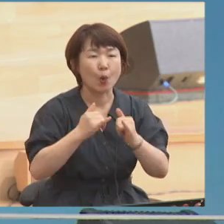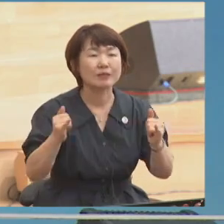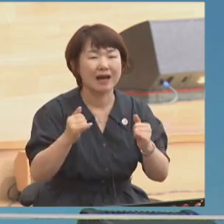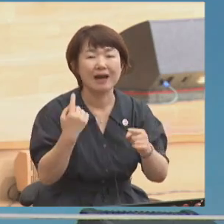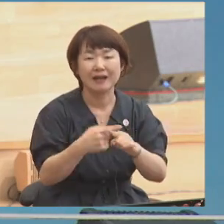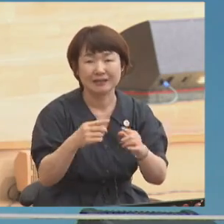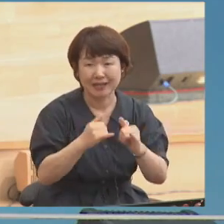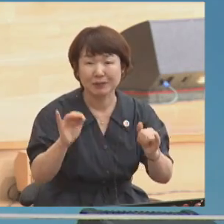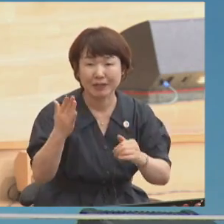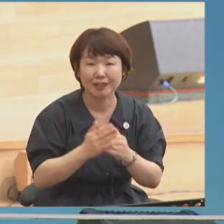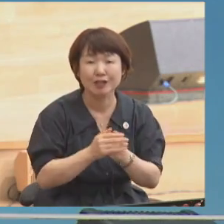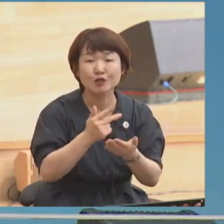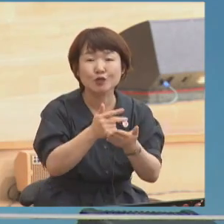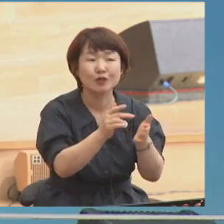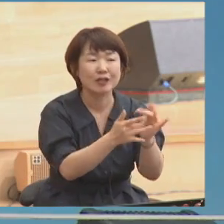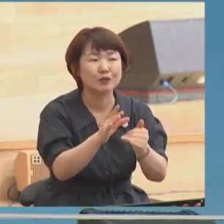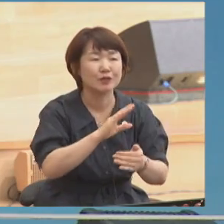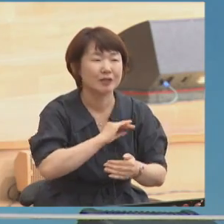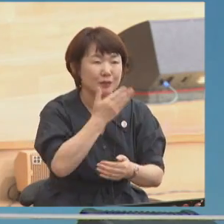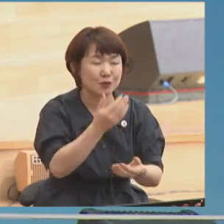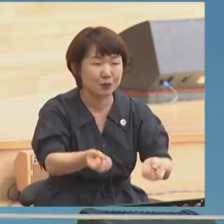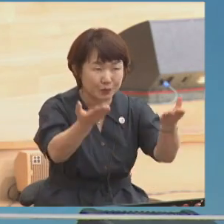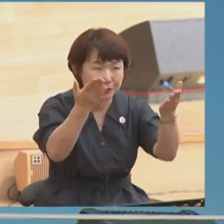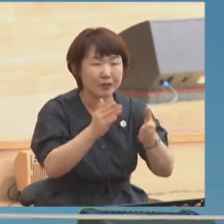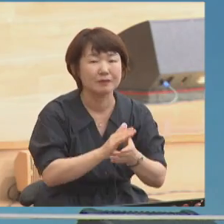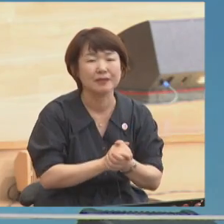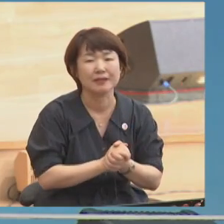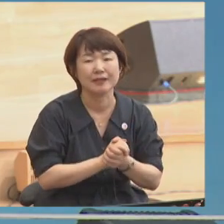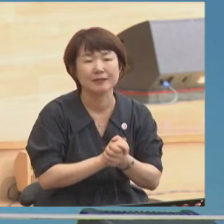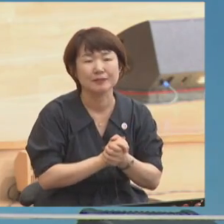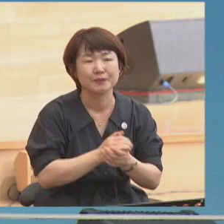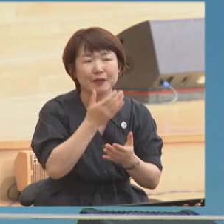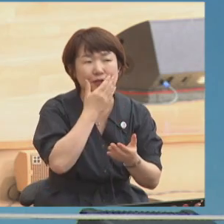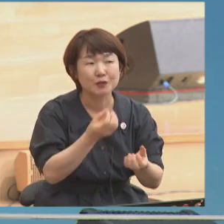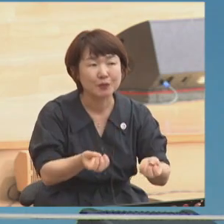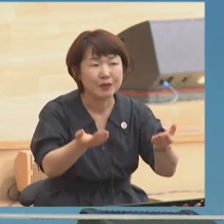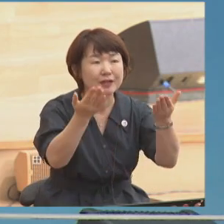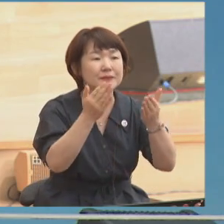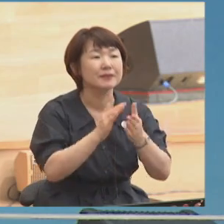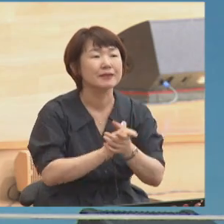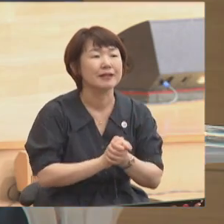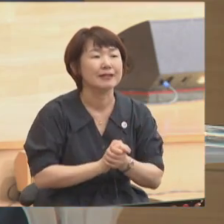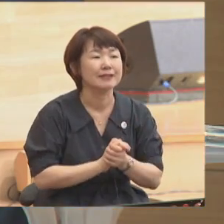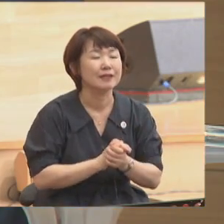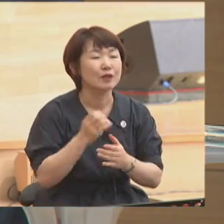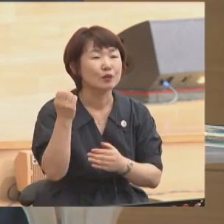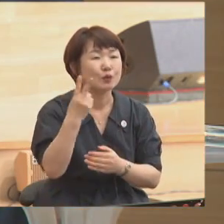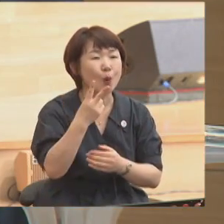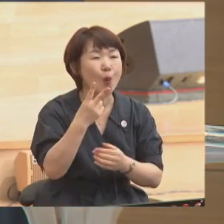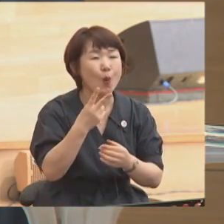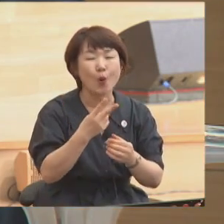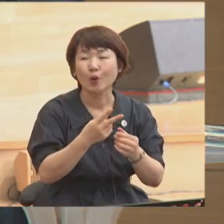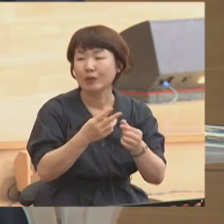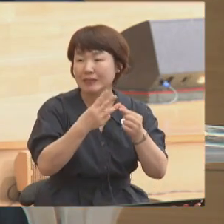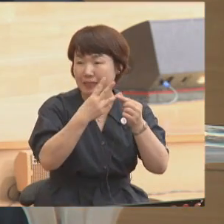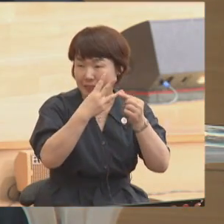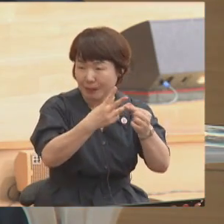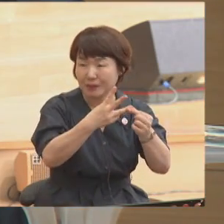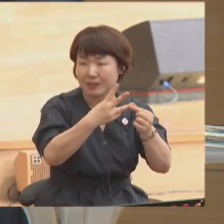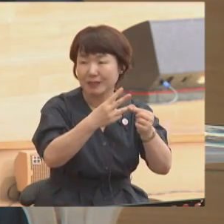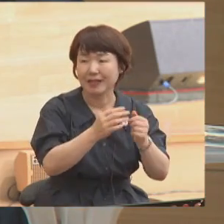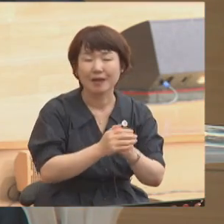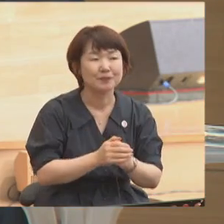수 있기를 주 예수의 이름으로 축원합니다. 아멘. 축원합니다. 아멘. 또 하나 비결이 있어요. 따라 하십시다. 저주는